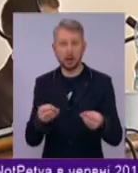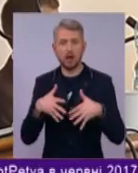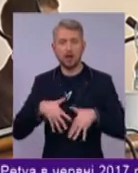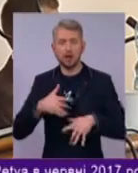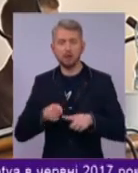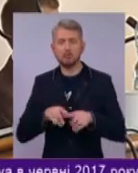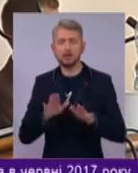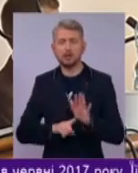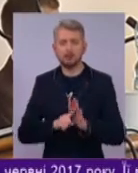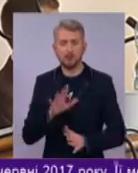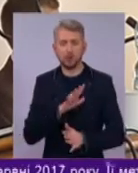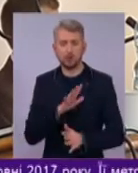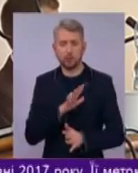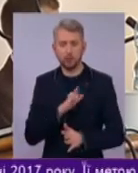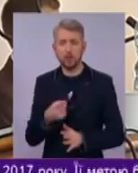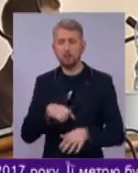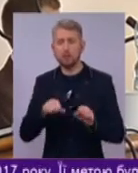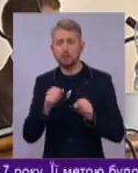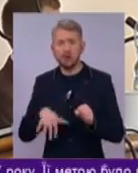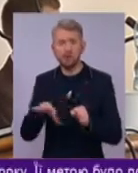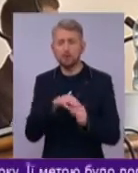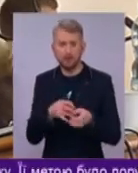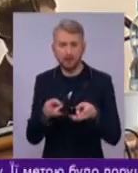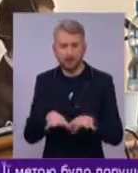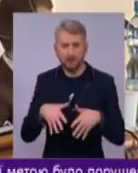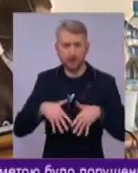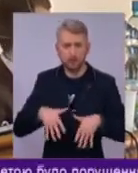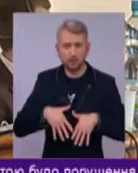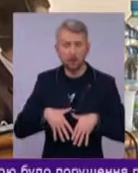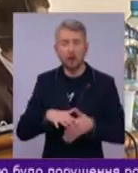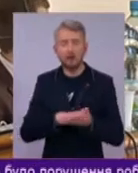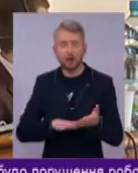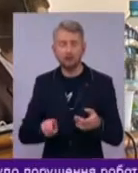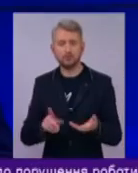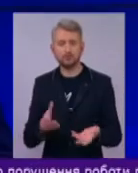тільки початок був. Ми могли всі зав'язнути в Криму, а потім далі.